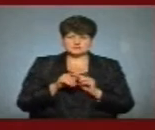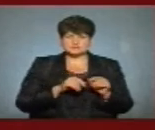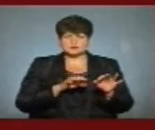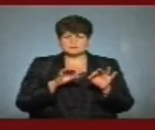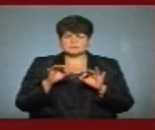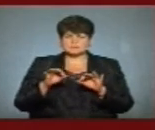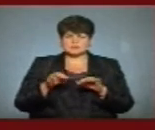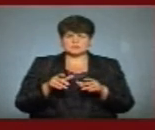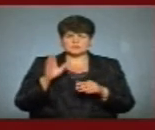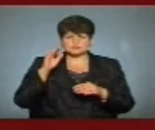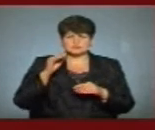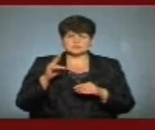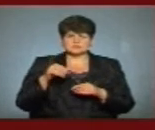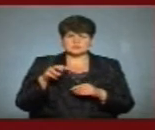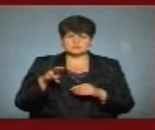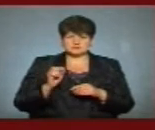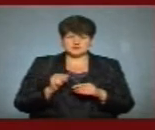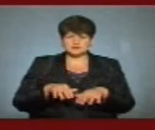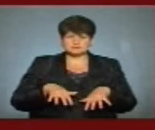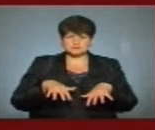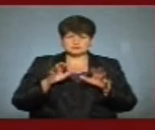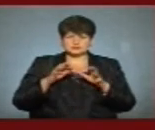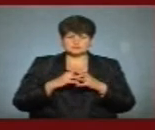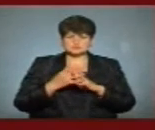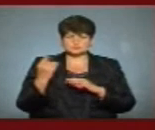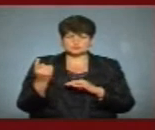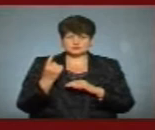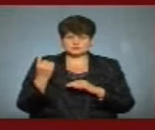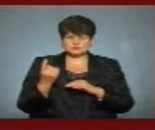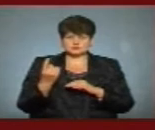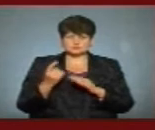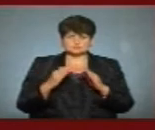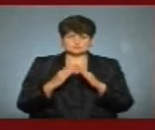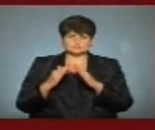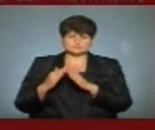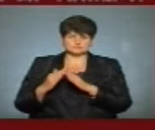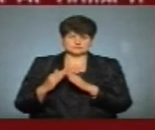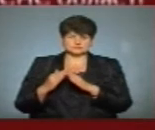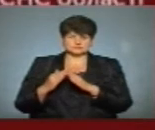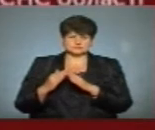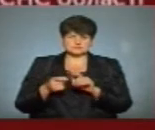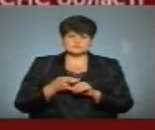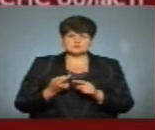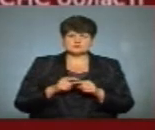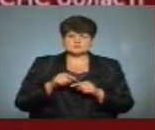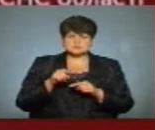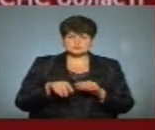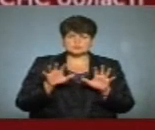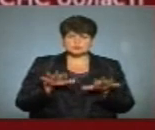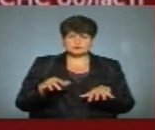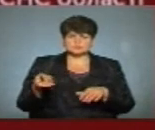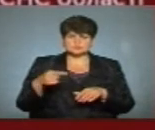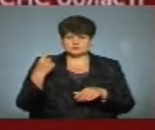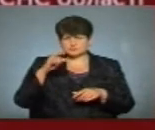через дамбу, внаслідок чого підтопили сільськогосподарські угіддя. В зв'язку з тим голова Тернопільської